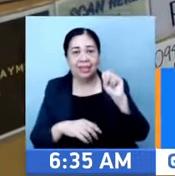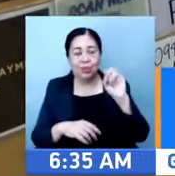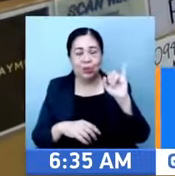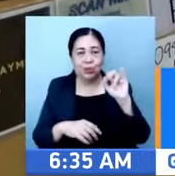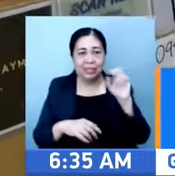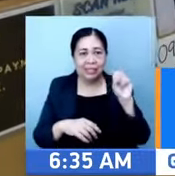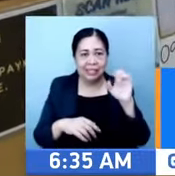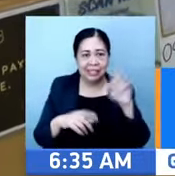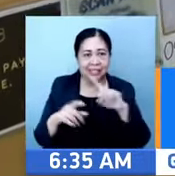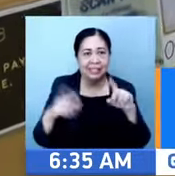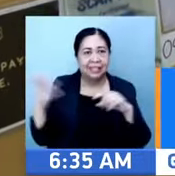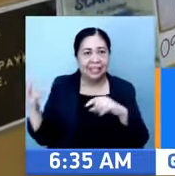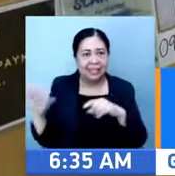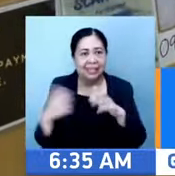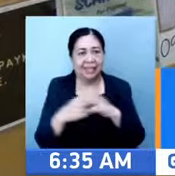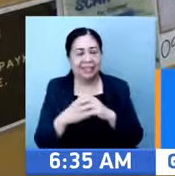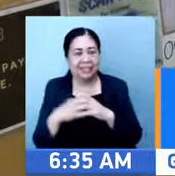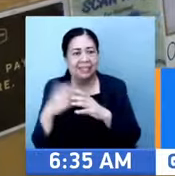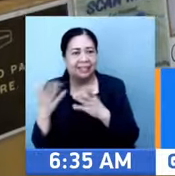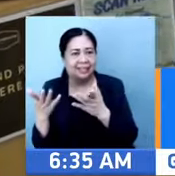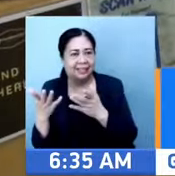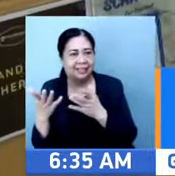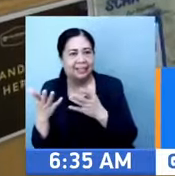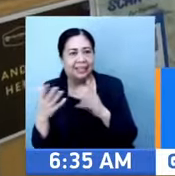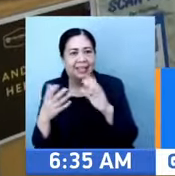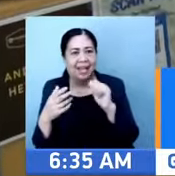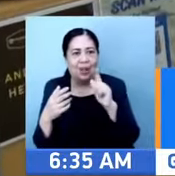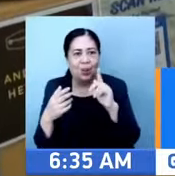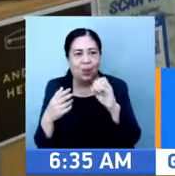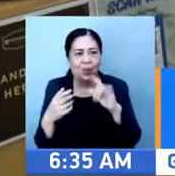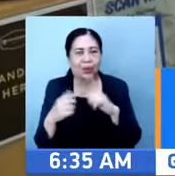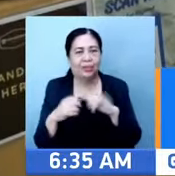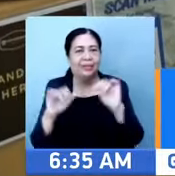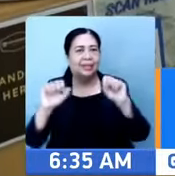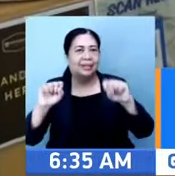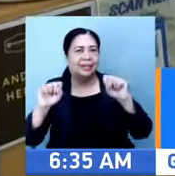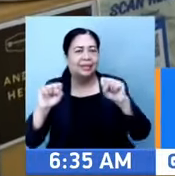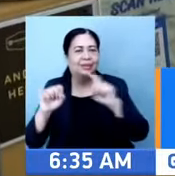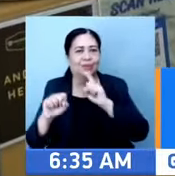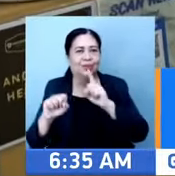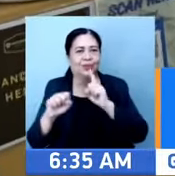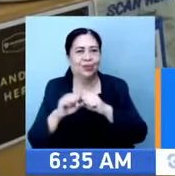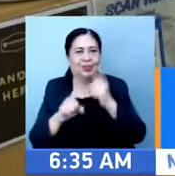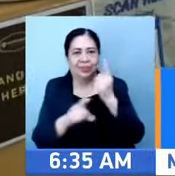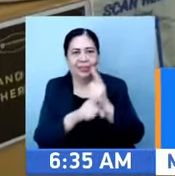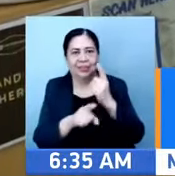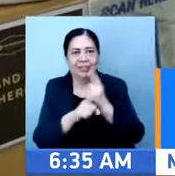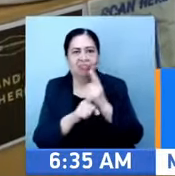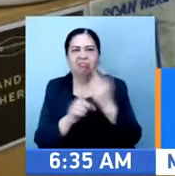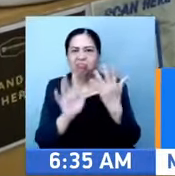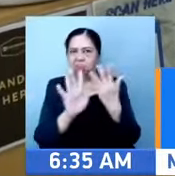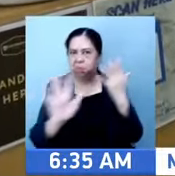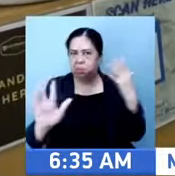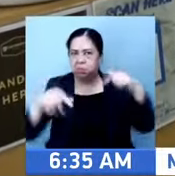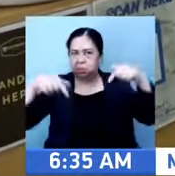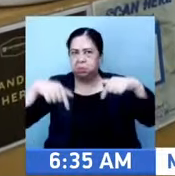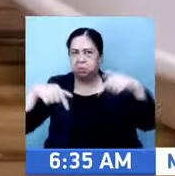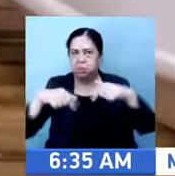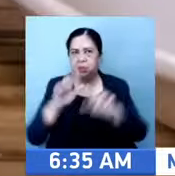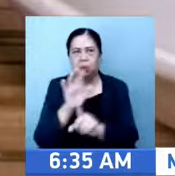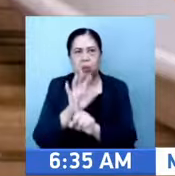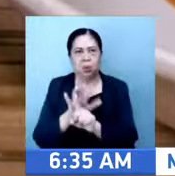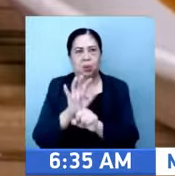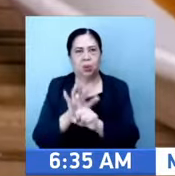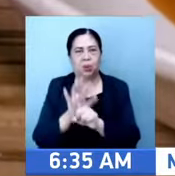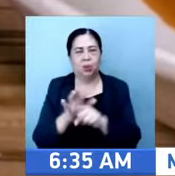food explorers, a blessed morning sa inyong lahat ulit. And yes, talaga naman tama kayo, Ma'am, pinipilahan na talaga naman trending yung ating